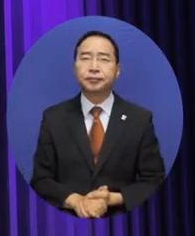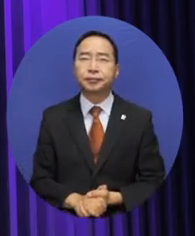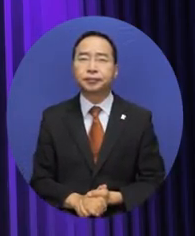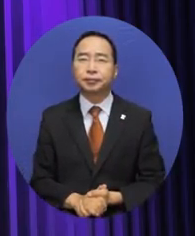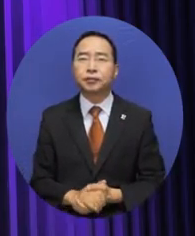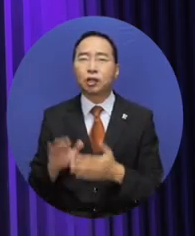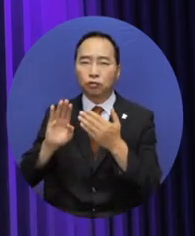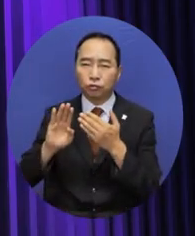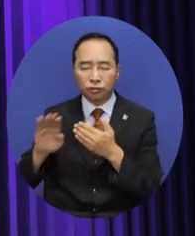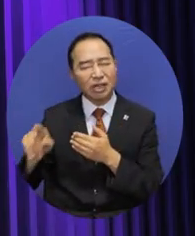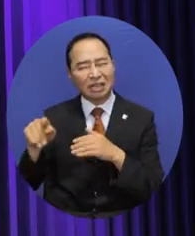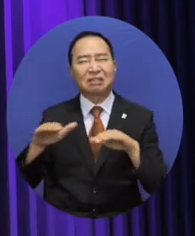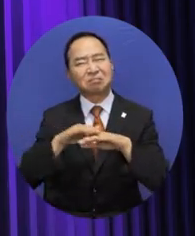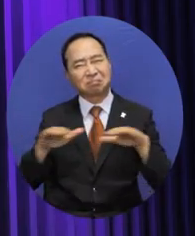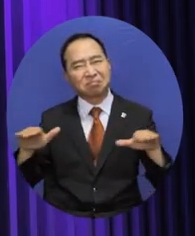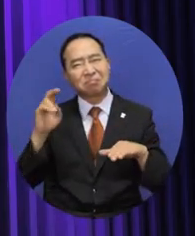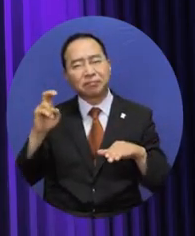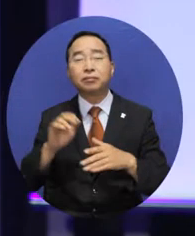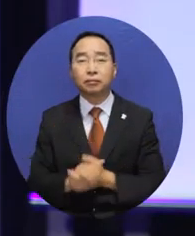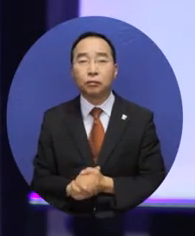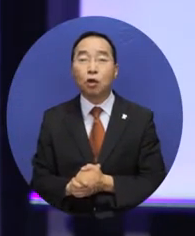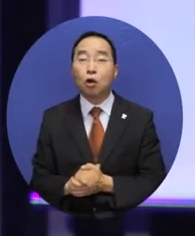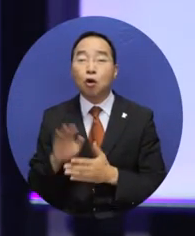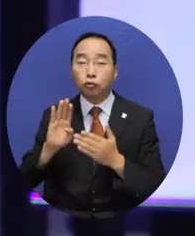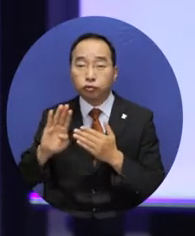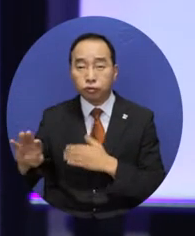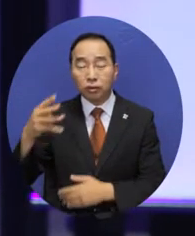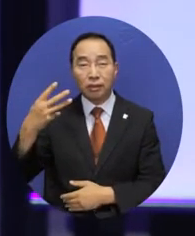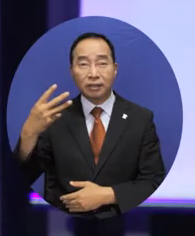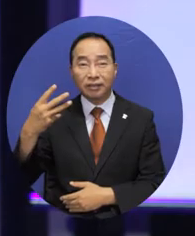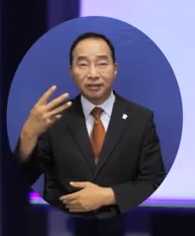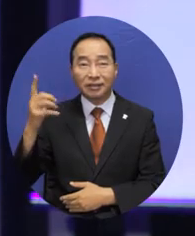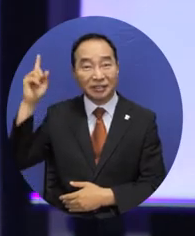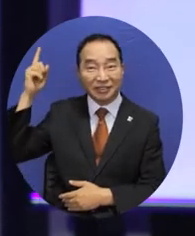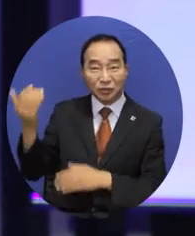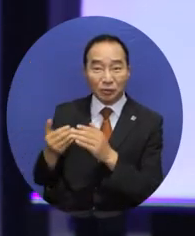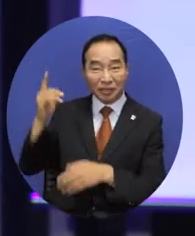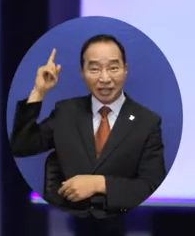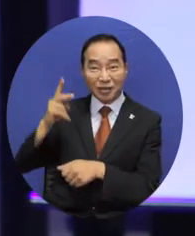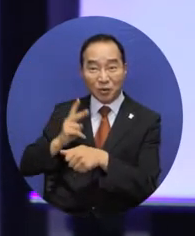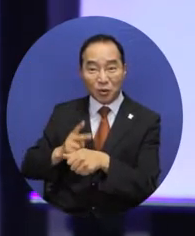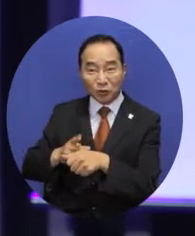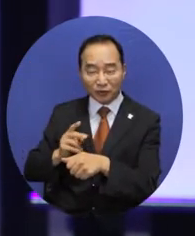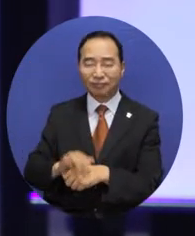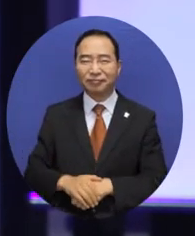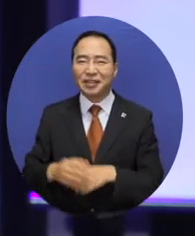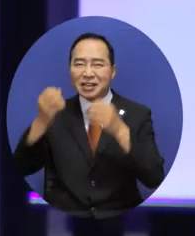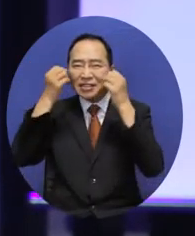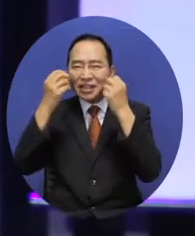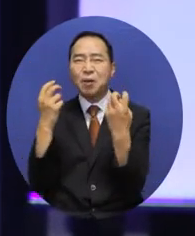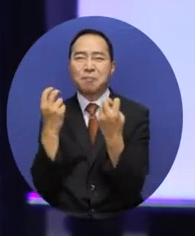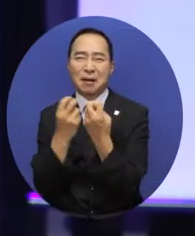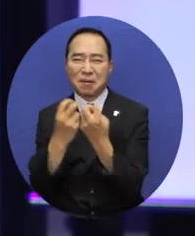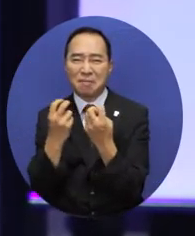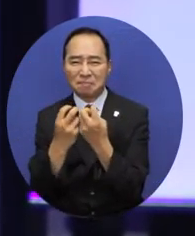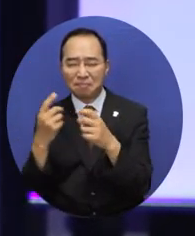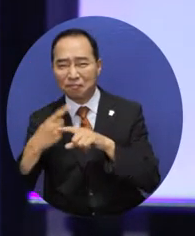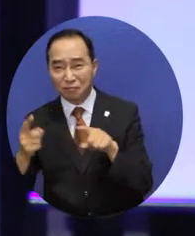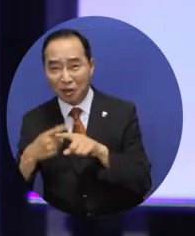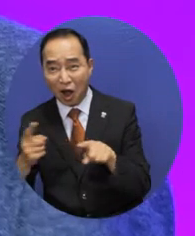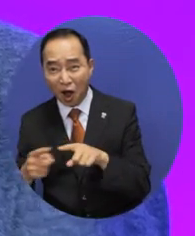해서 차탈페이크에 대해서 바이오 아케올로지라는 학문으로